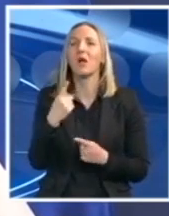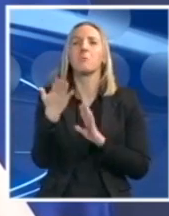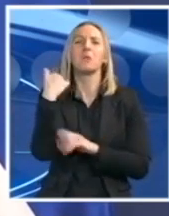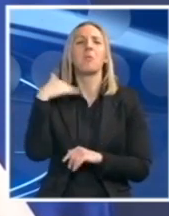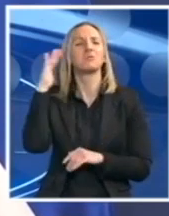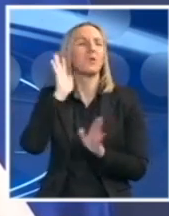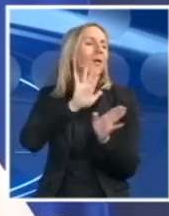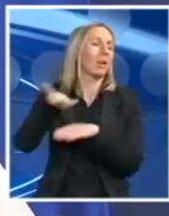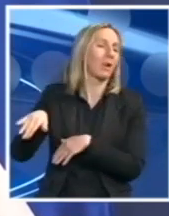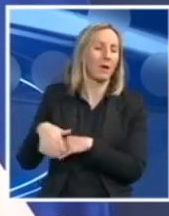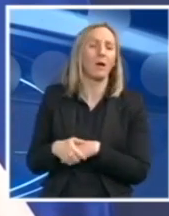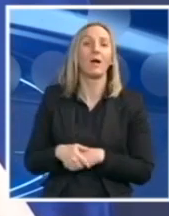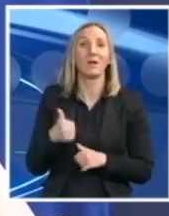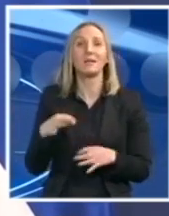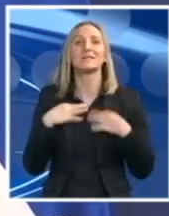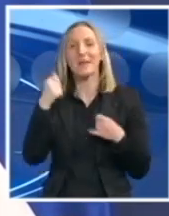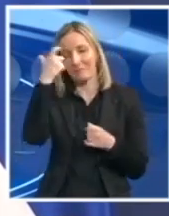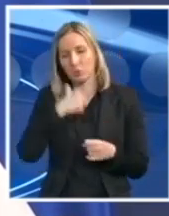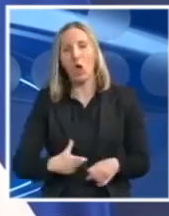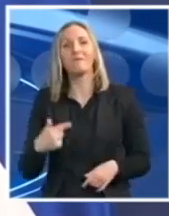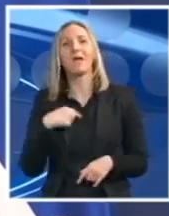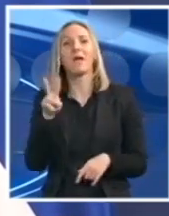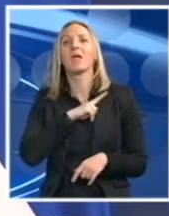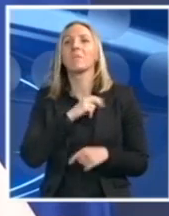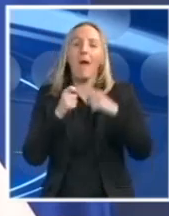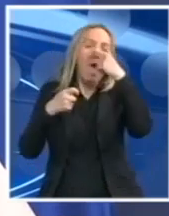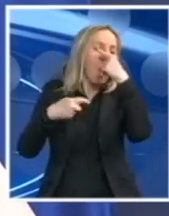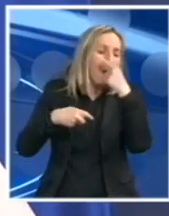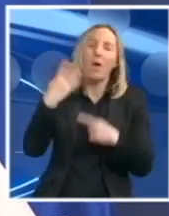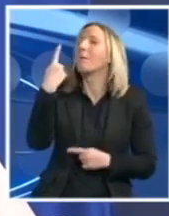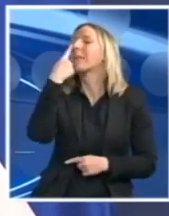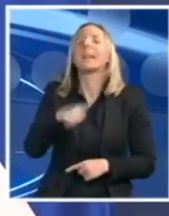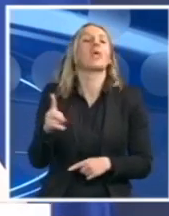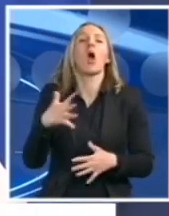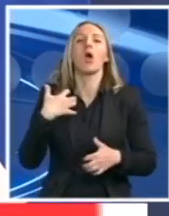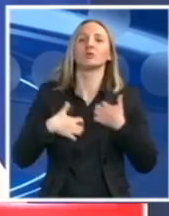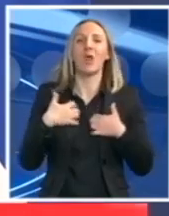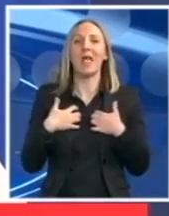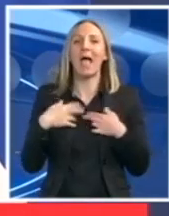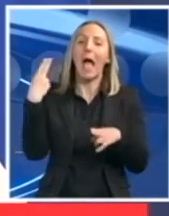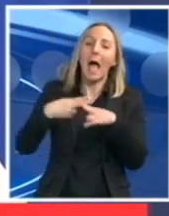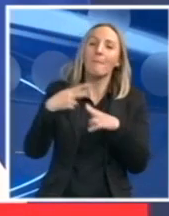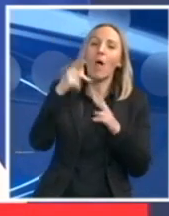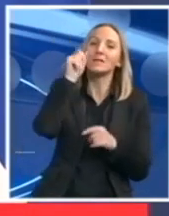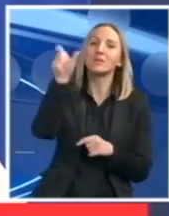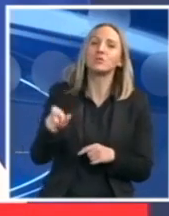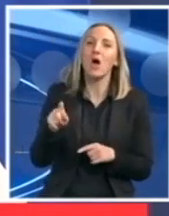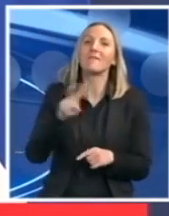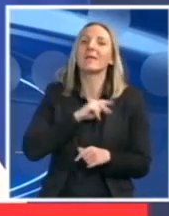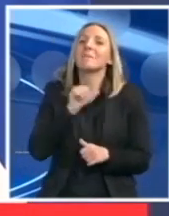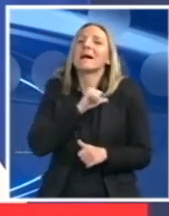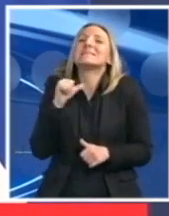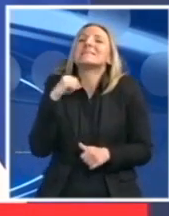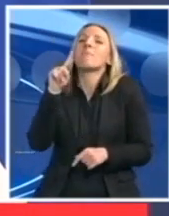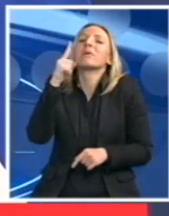nekad toliki značaj, jeste da zdrav čovek ima milion želja, a bolestan samo jednu. Tako da, evo, mi